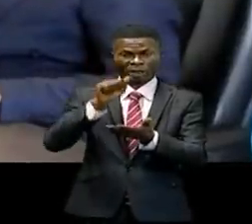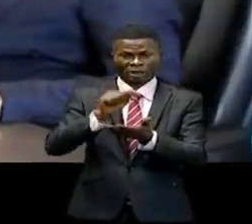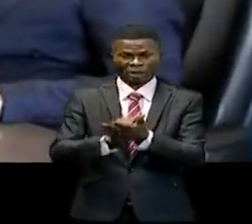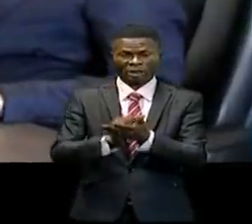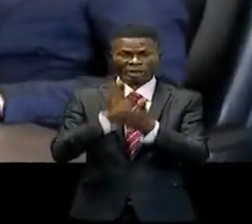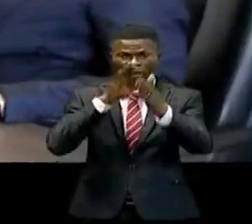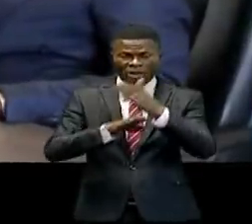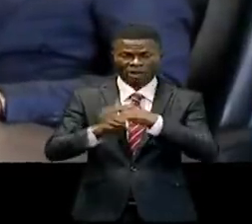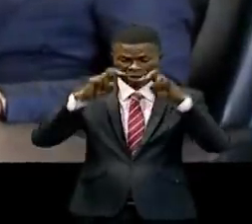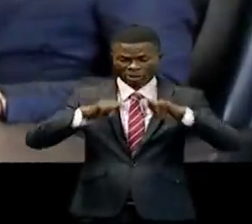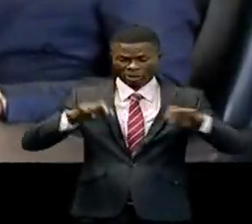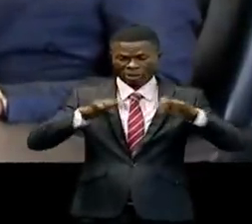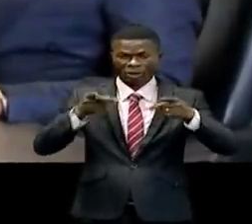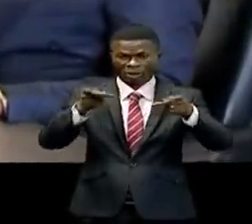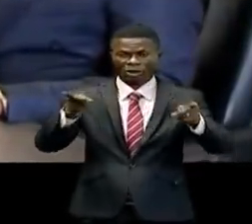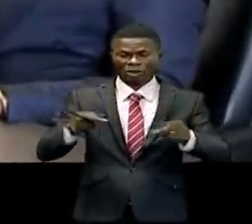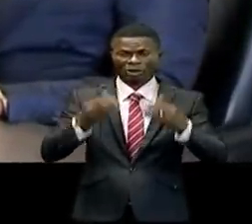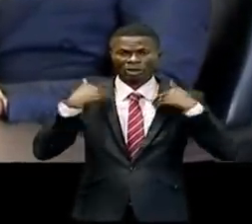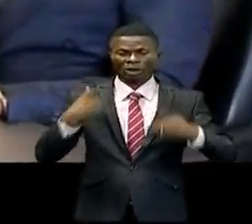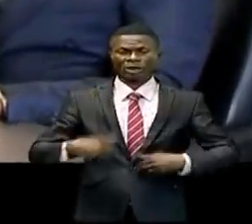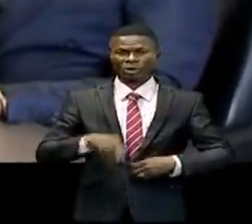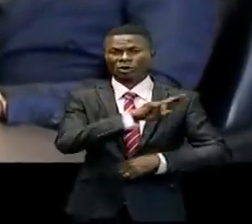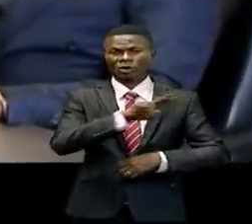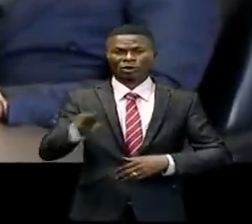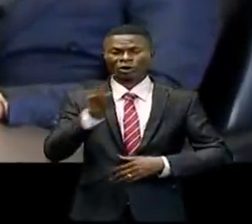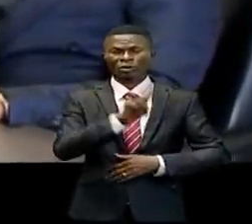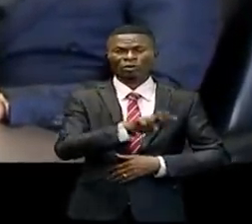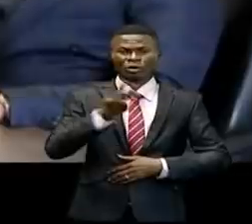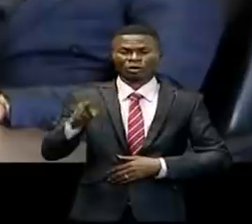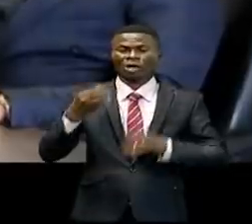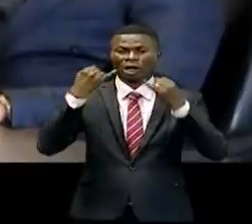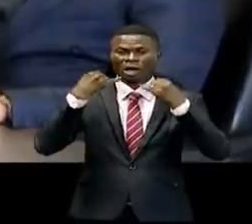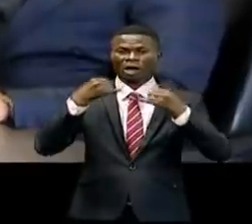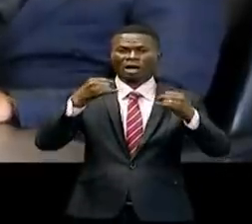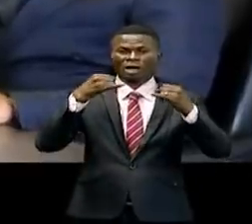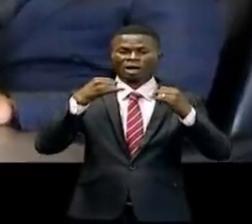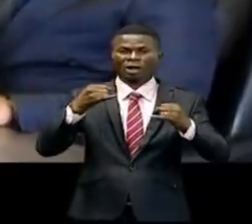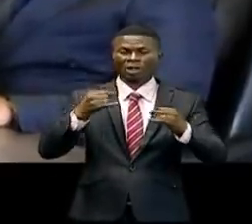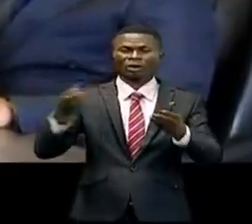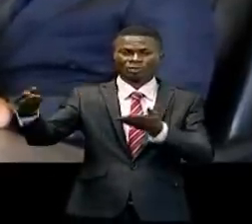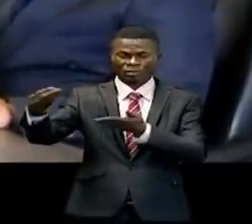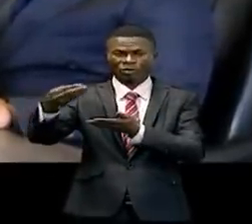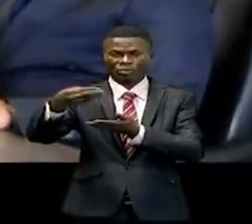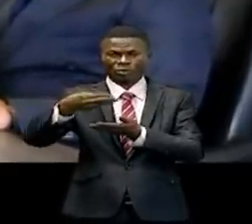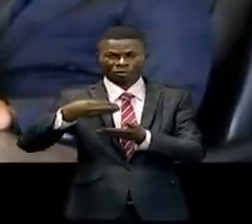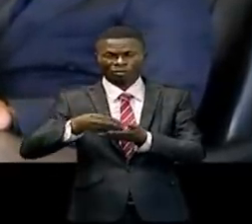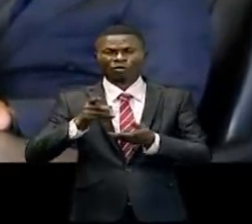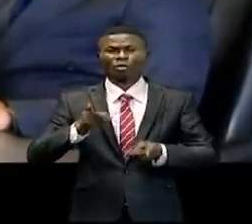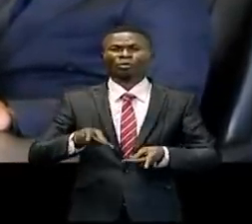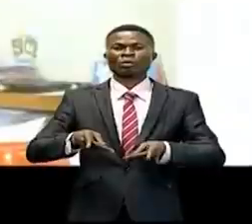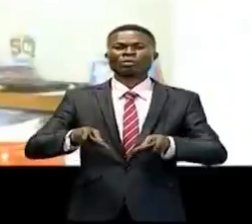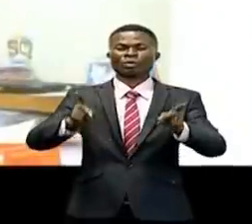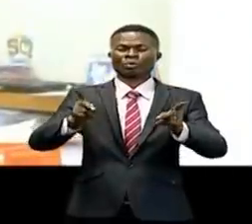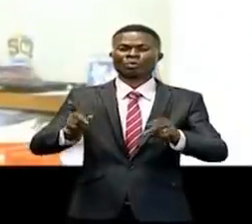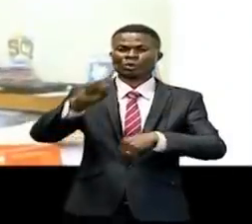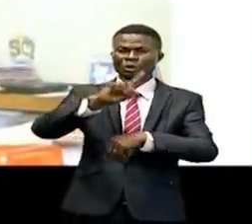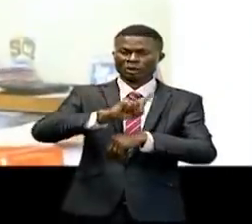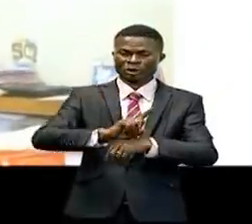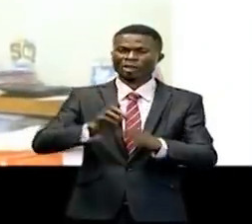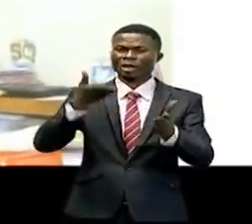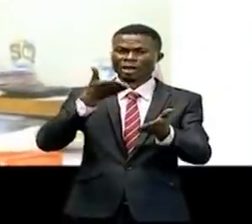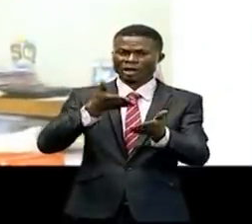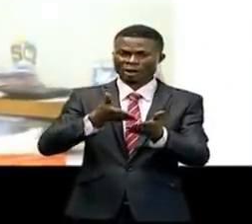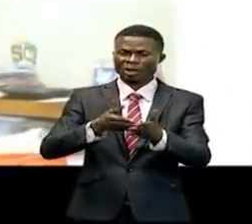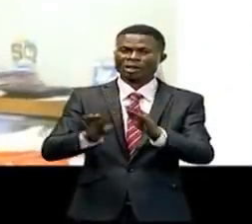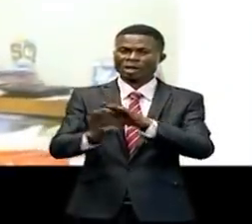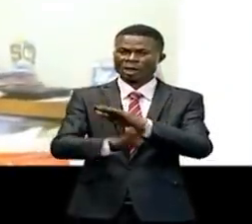s'inscrit l'enquête démographique de santé 2022. Les informations qui seront collectées permettront de mettre à jour les indicateurs de base de